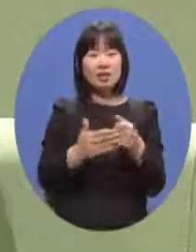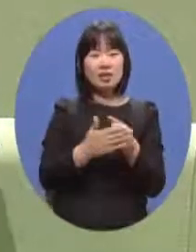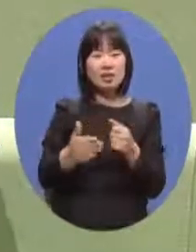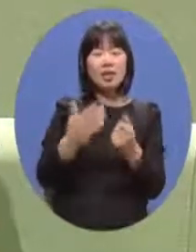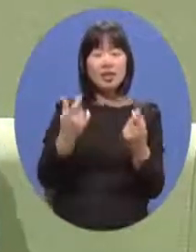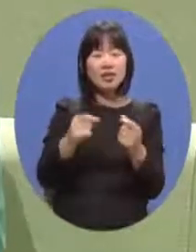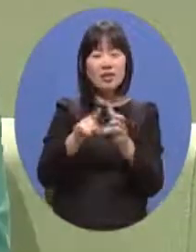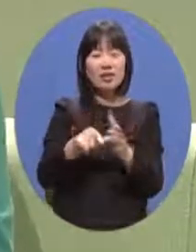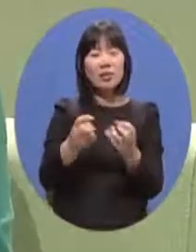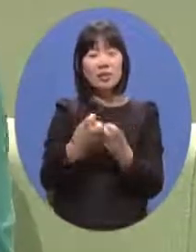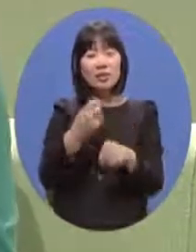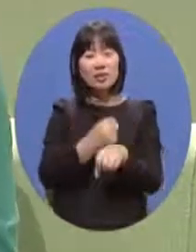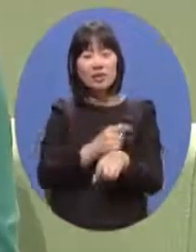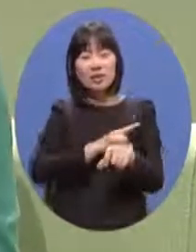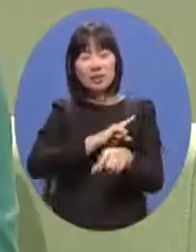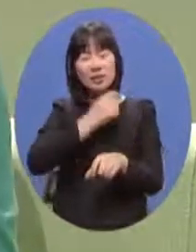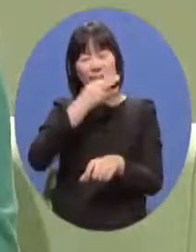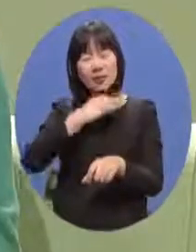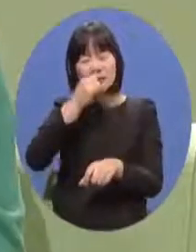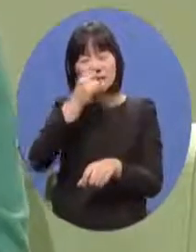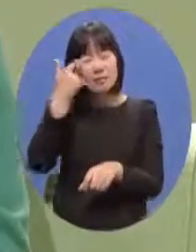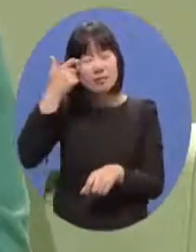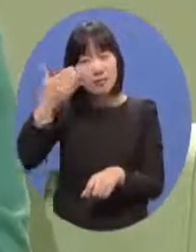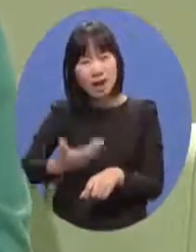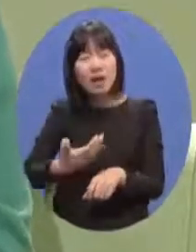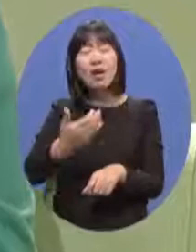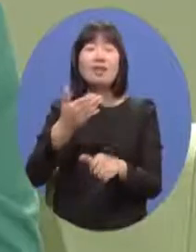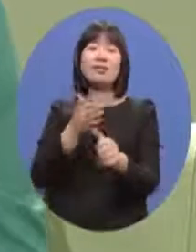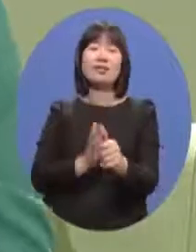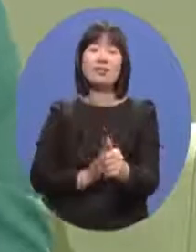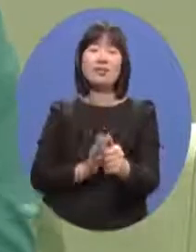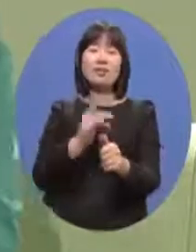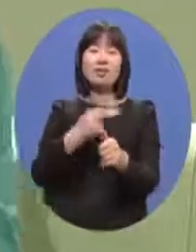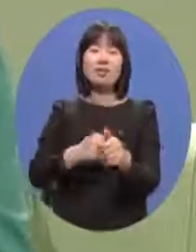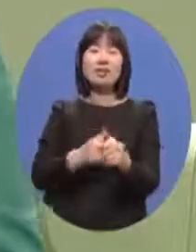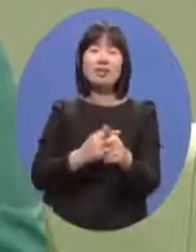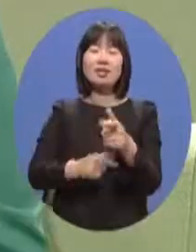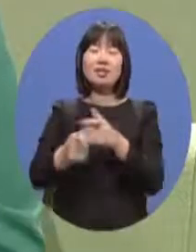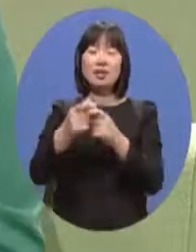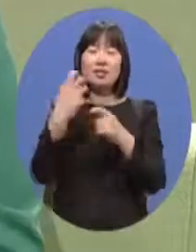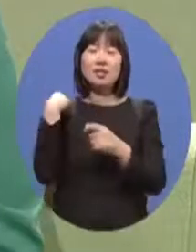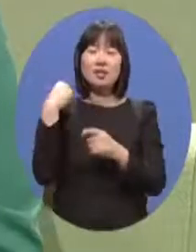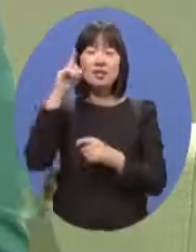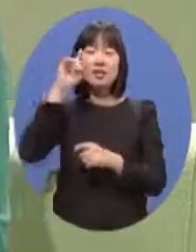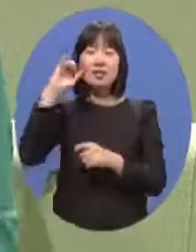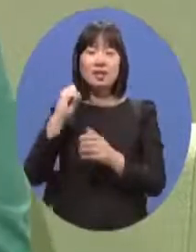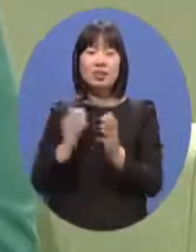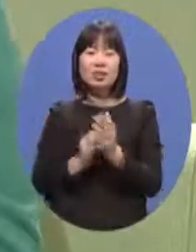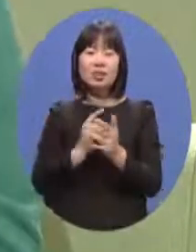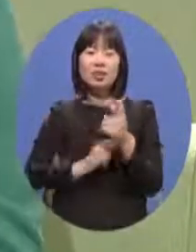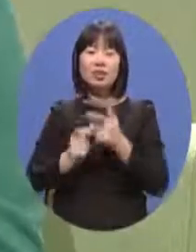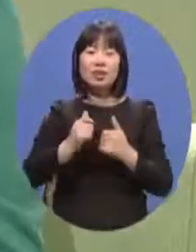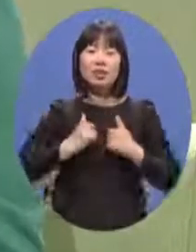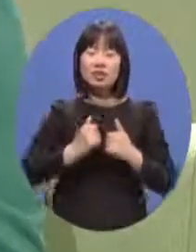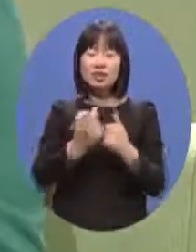때 어떻게 대하는 게 가장 효과적인 것 같아요. 이렇게 물어보시게 되면은 선생님도 보다 책임감을 갖고 더 열심히 대하게 되는 거죠. 네.